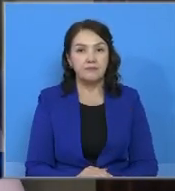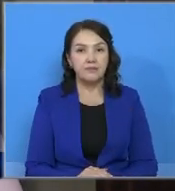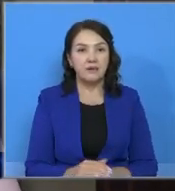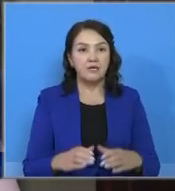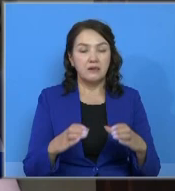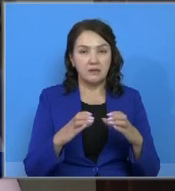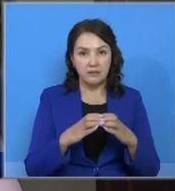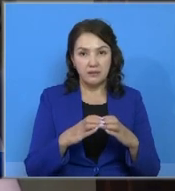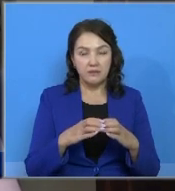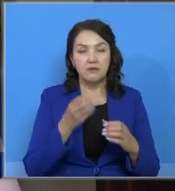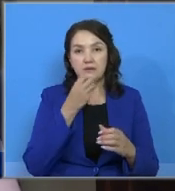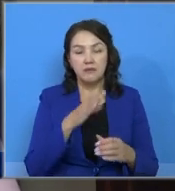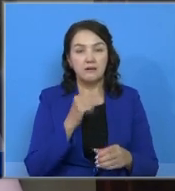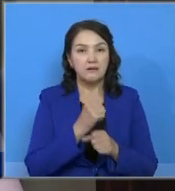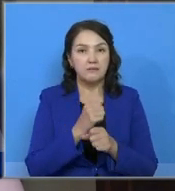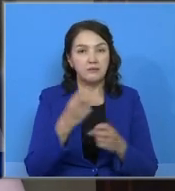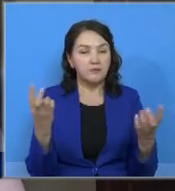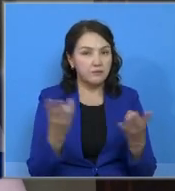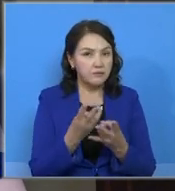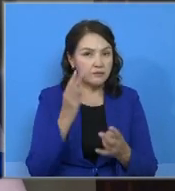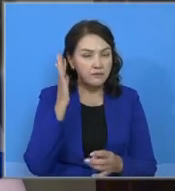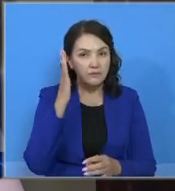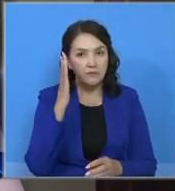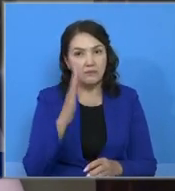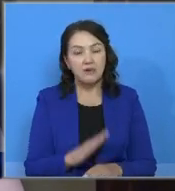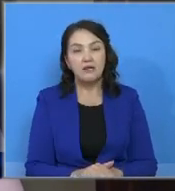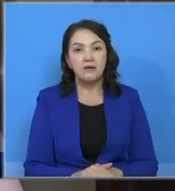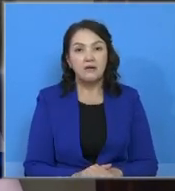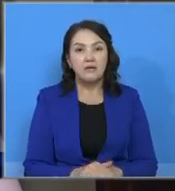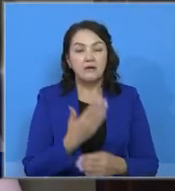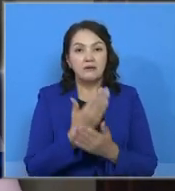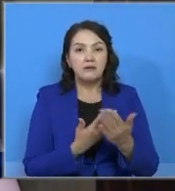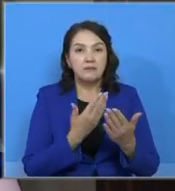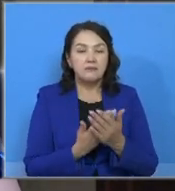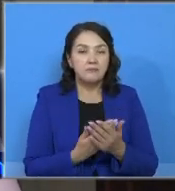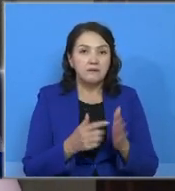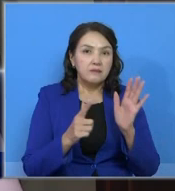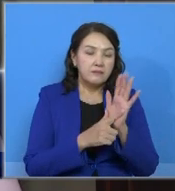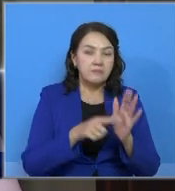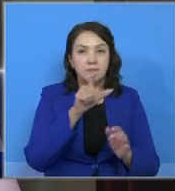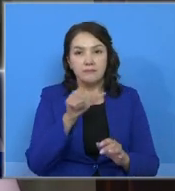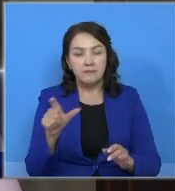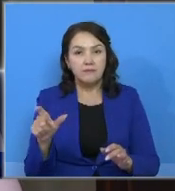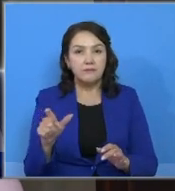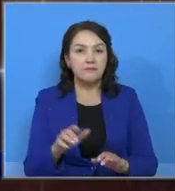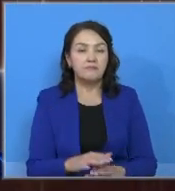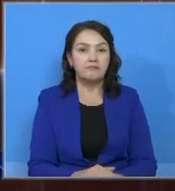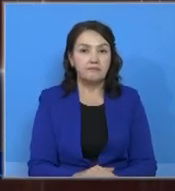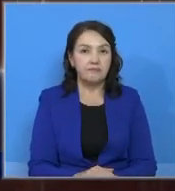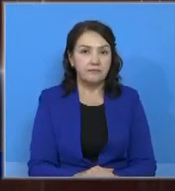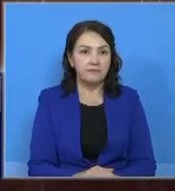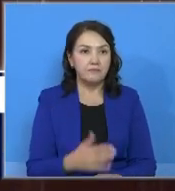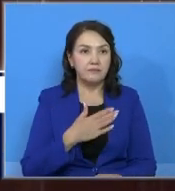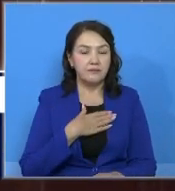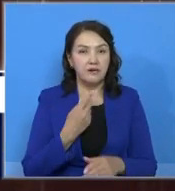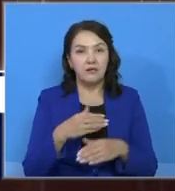Работа хорошая, я думаю, нужная работа. В Совете состоит из 7 человек, не менее 7. Я